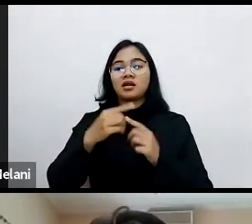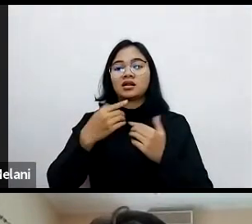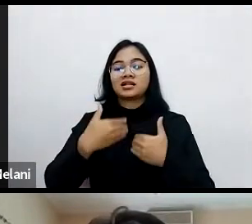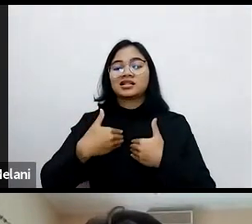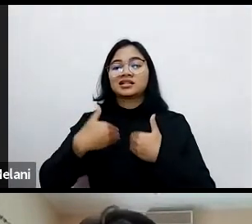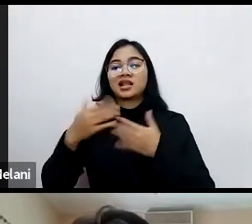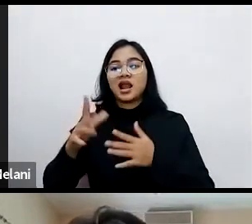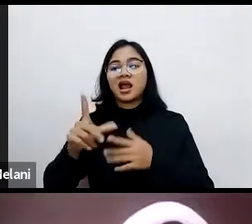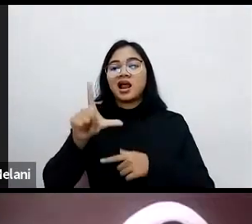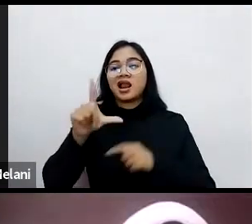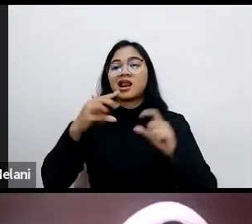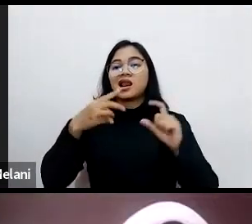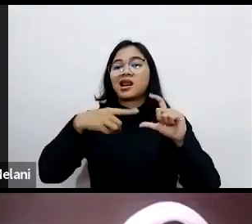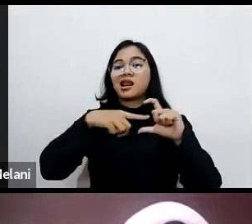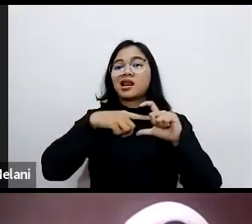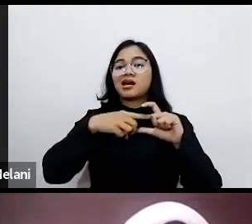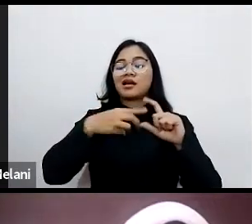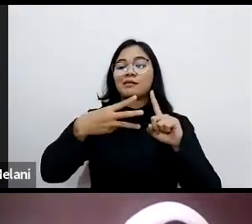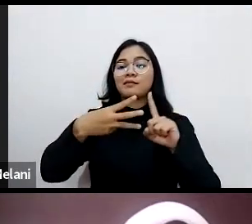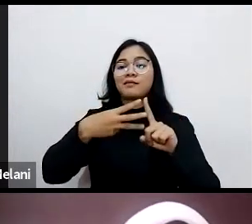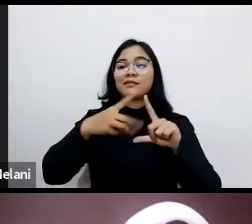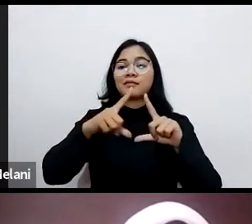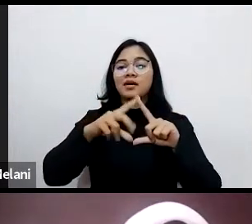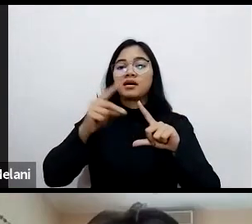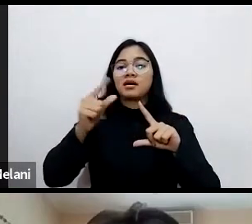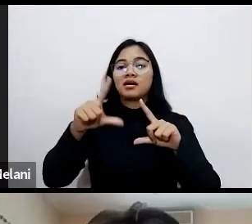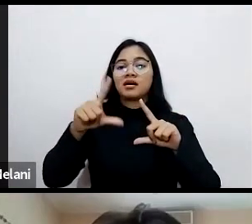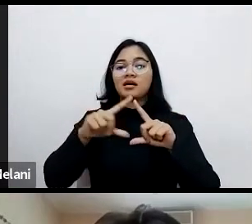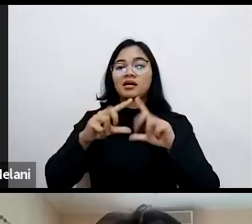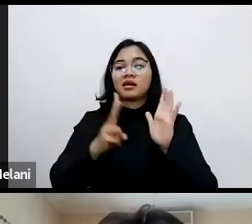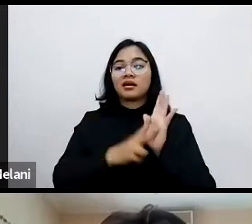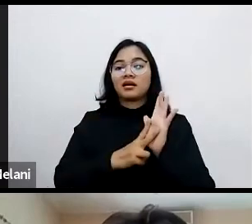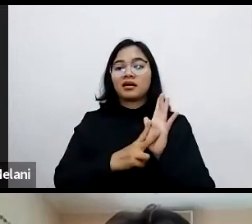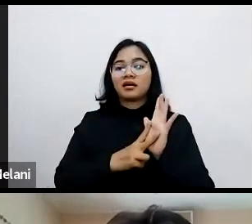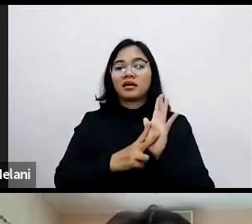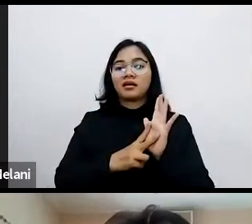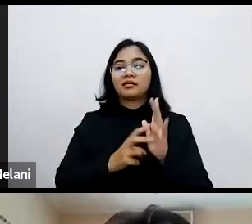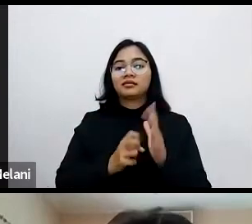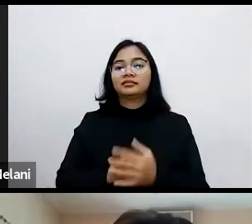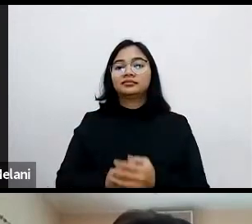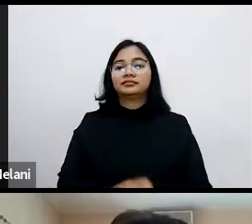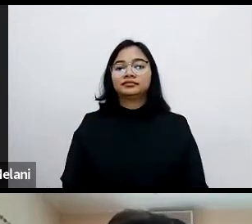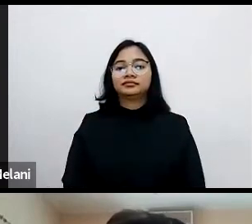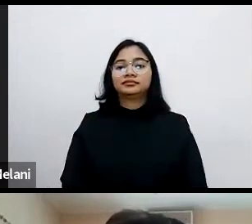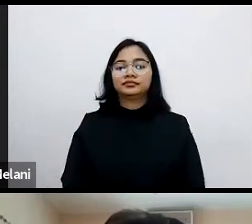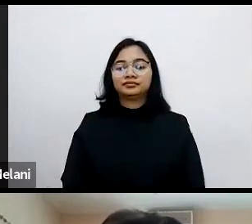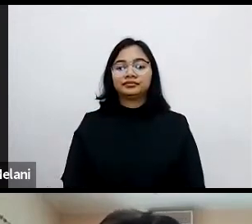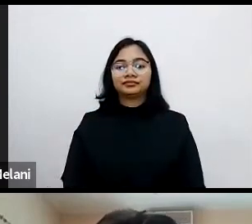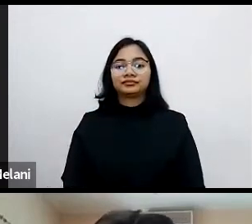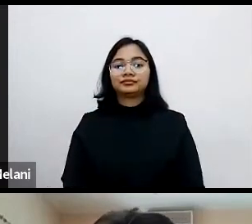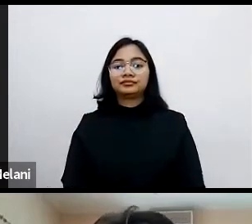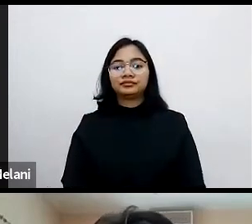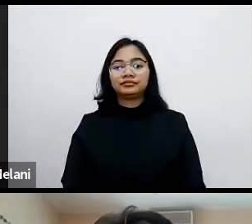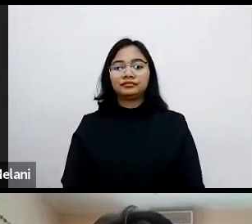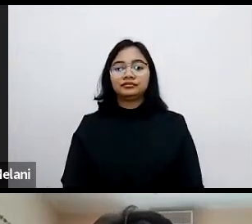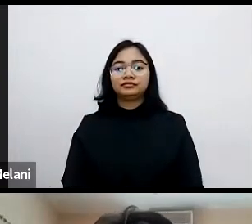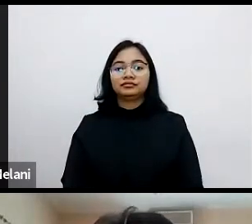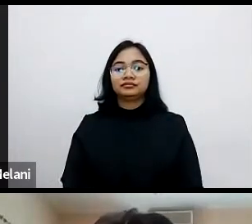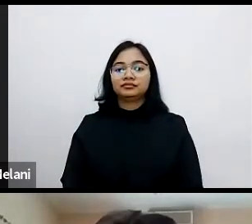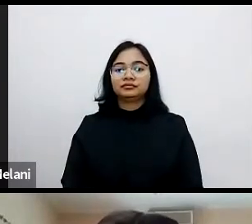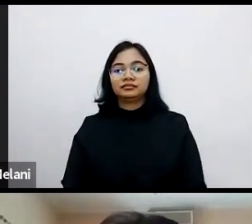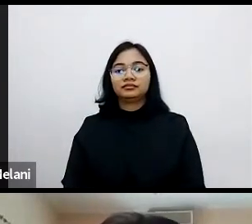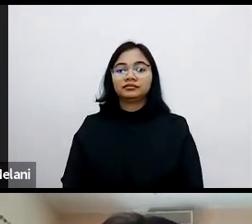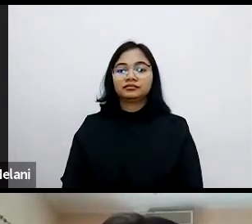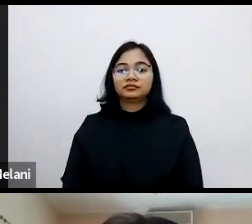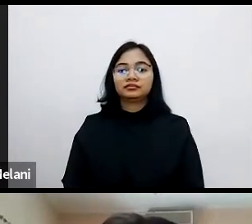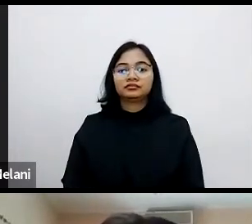sebenarnya satu-satunya diskusi yang dilakukan oleh Let's Talk pada bulan puasa. Jadi supaya lebih seger gitu, kita mendapatkan